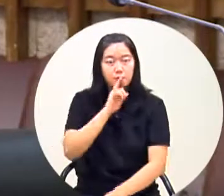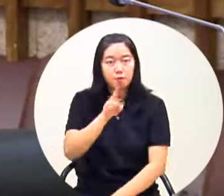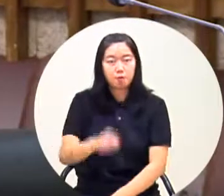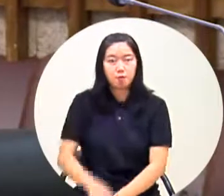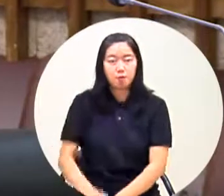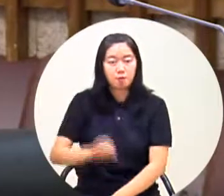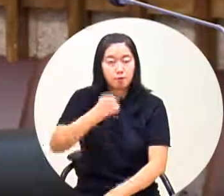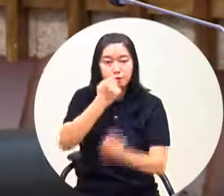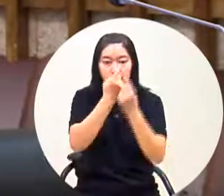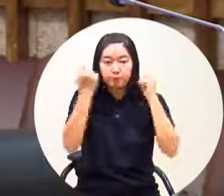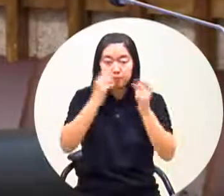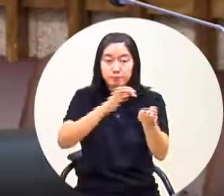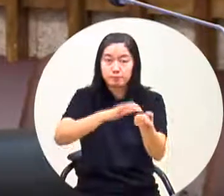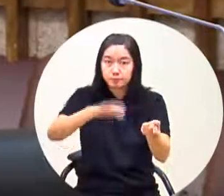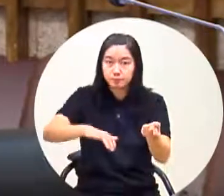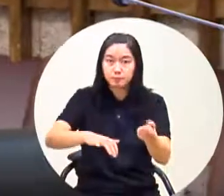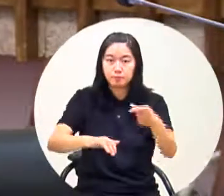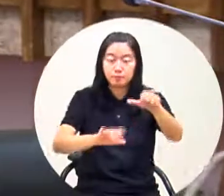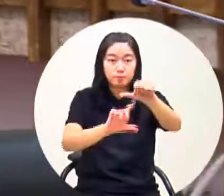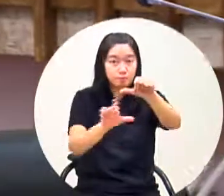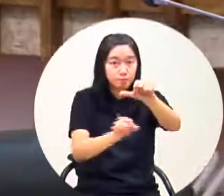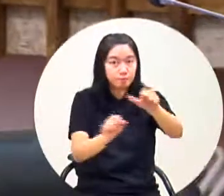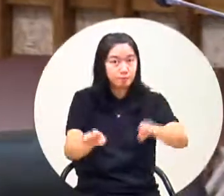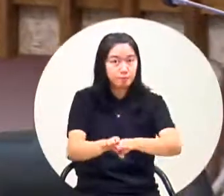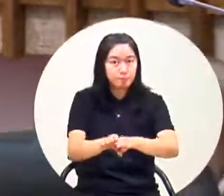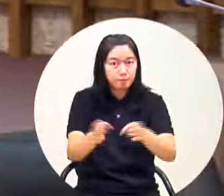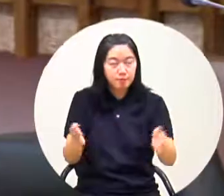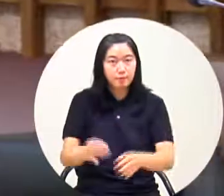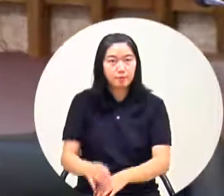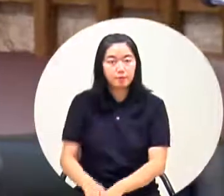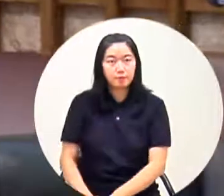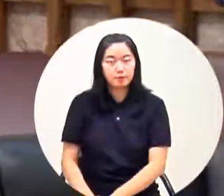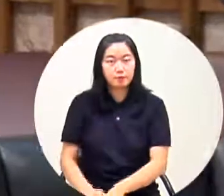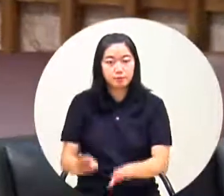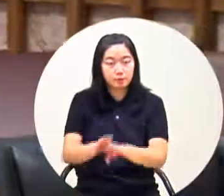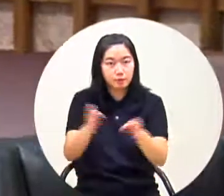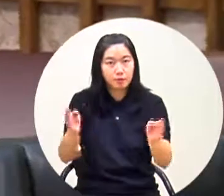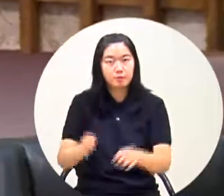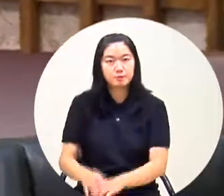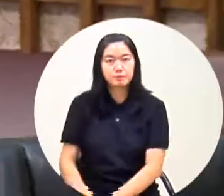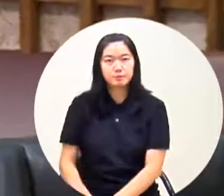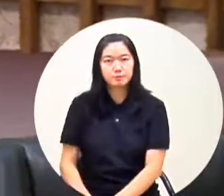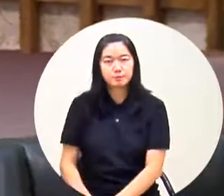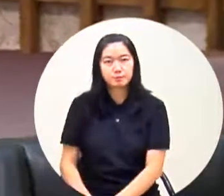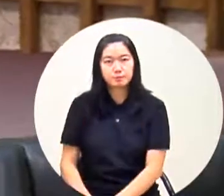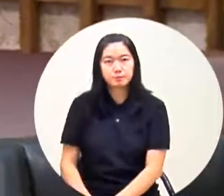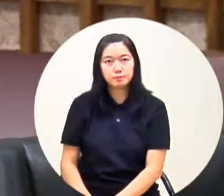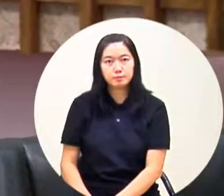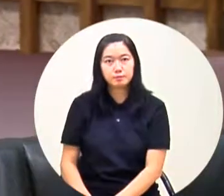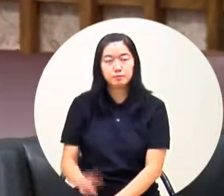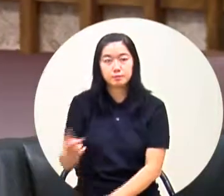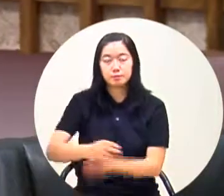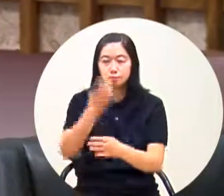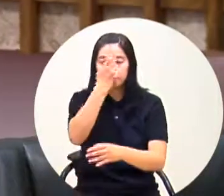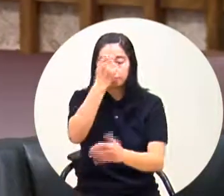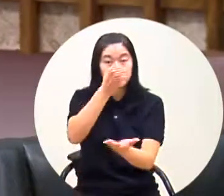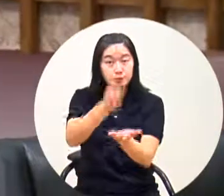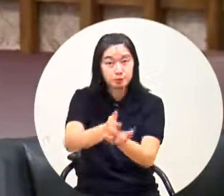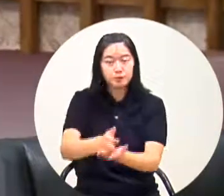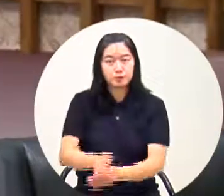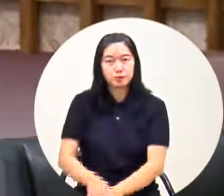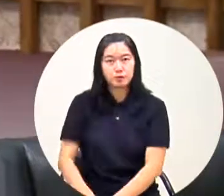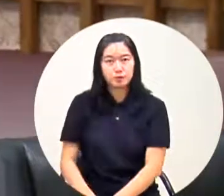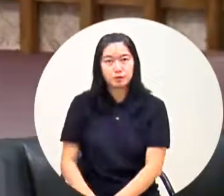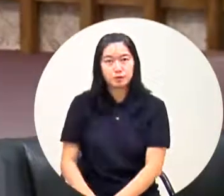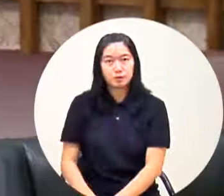吼，大概五月份开始，也会使讲拜托停一个停准啊吼。啊，我听讲按中